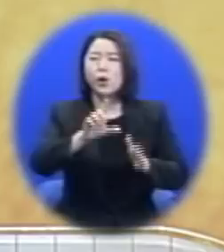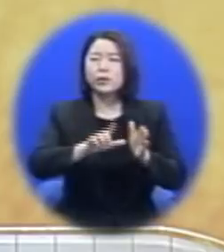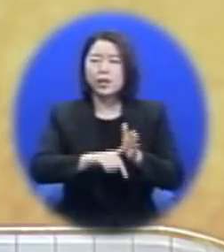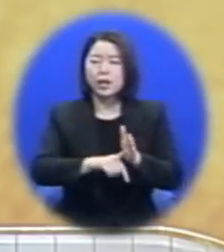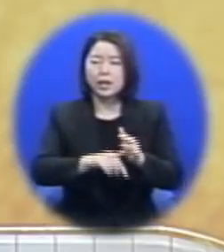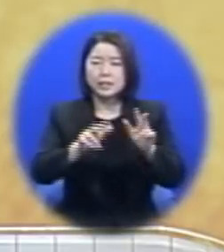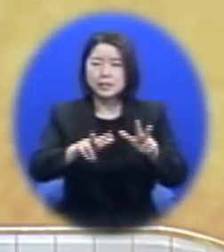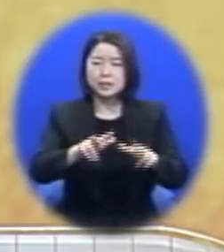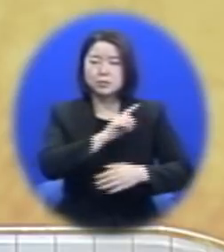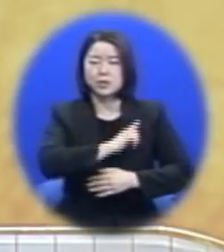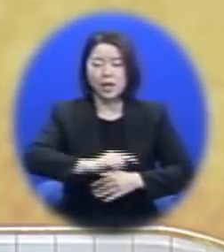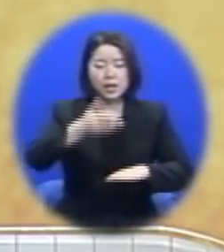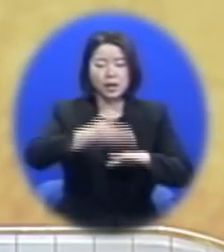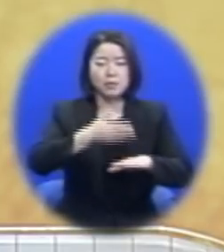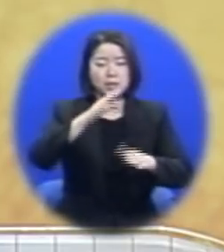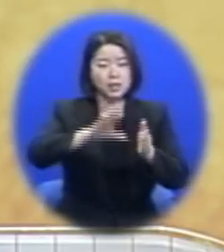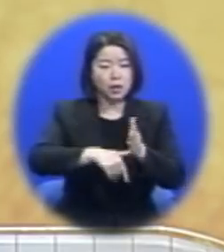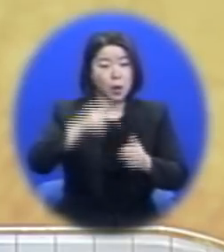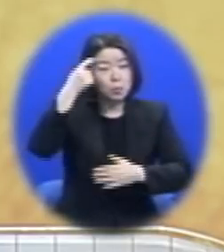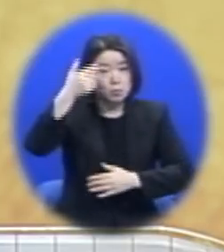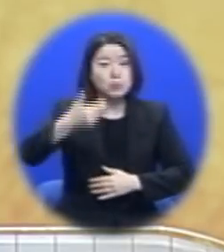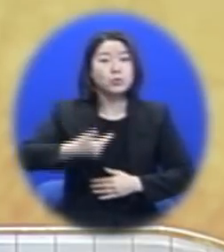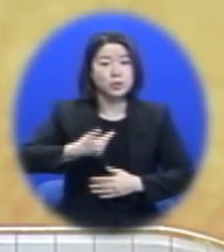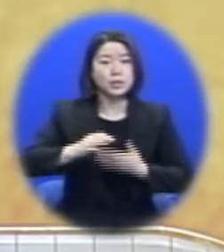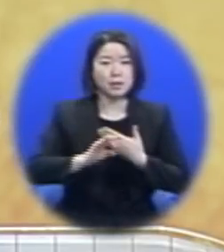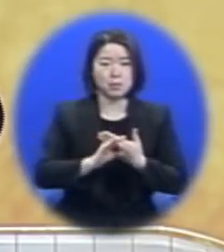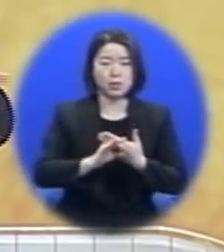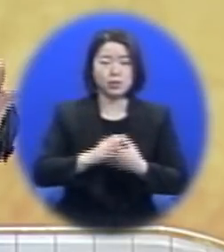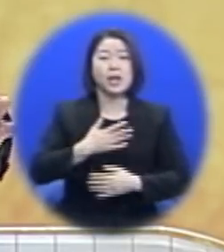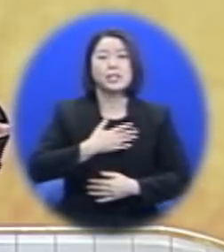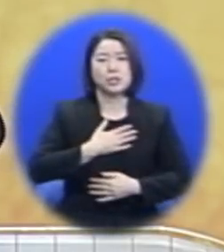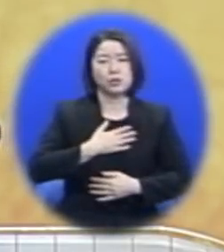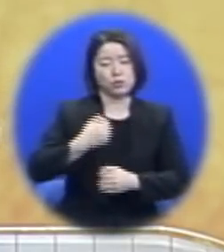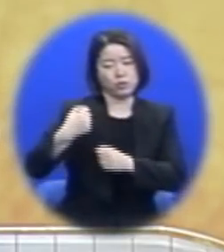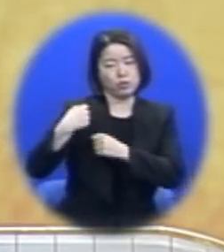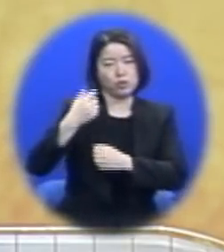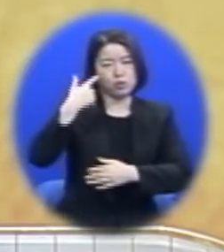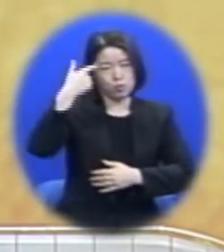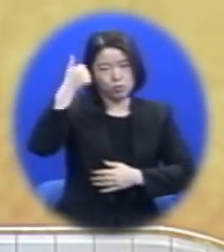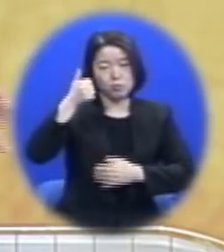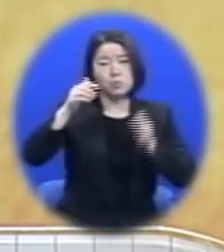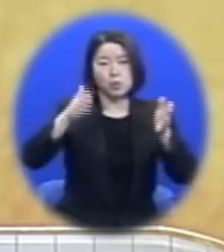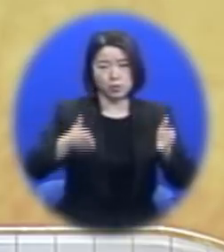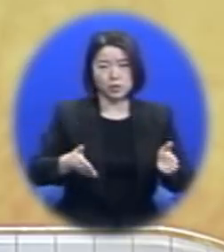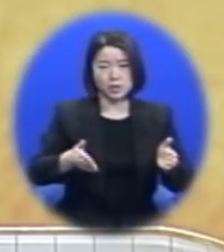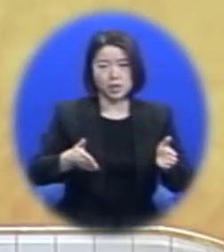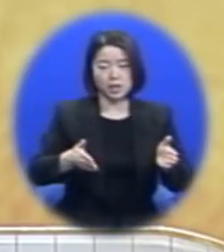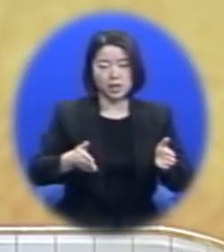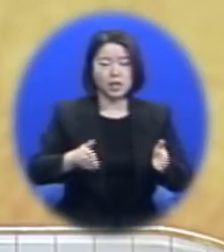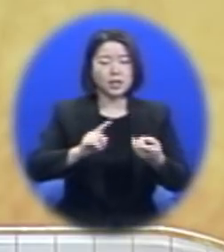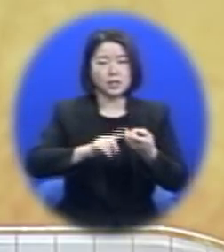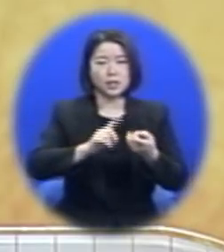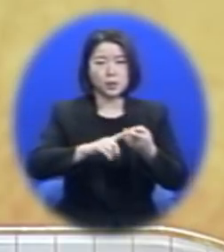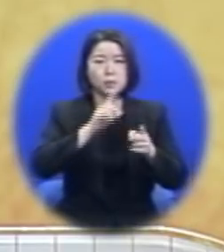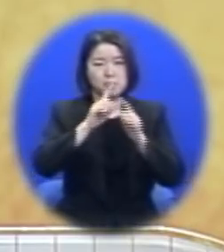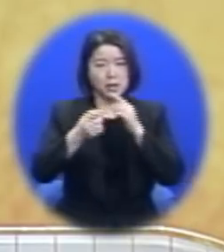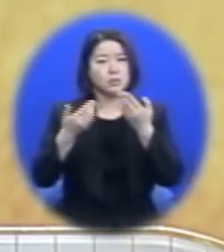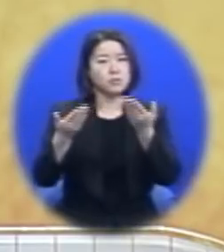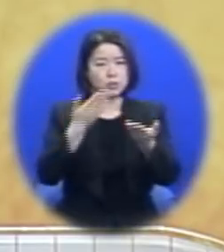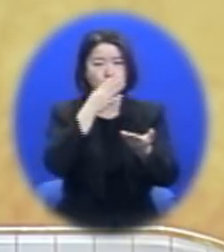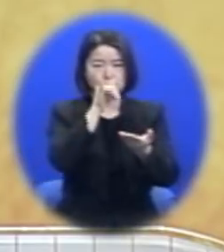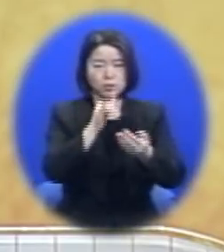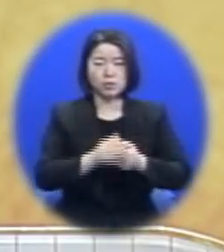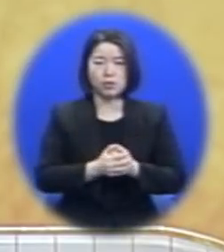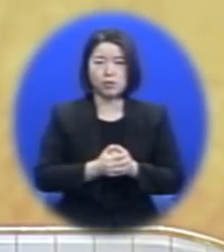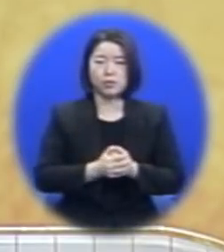있어서 가장 감사한 때입니까? 라고 묻는다면 저는 군목 시절이었다고 밖에는 말할 수가 없어요.